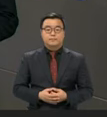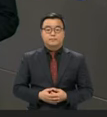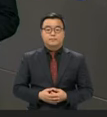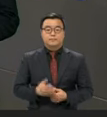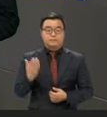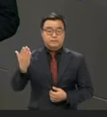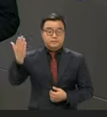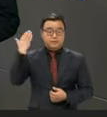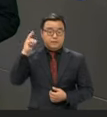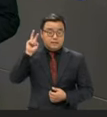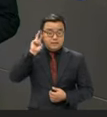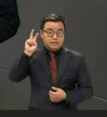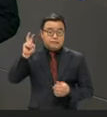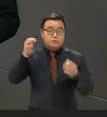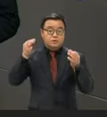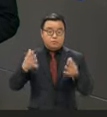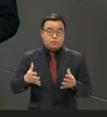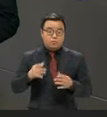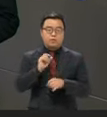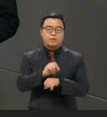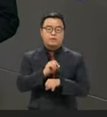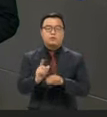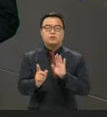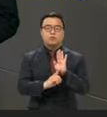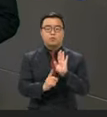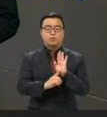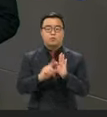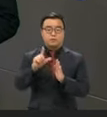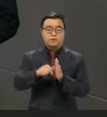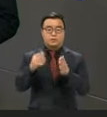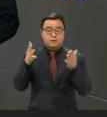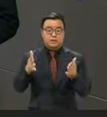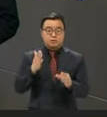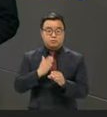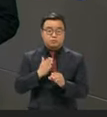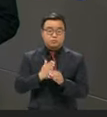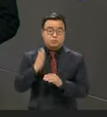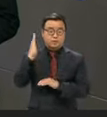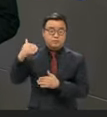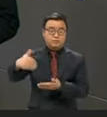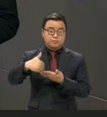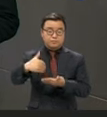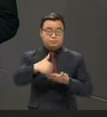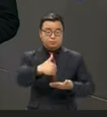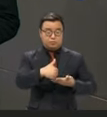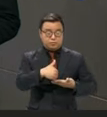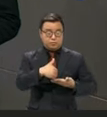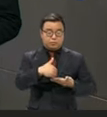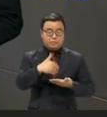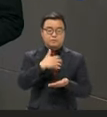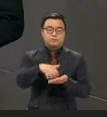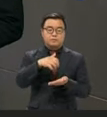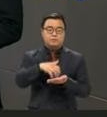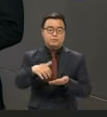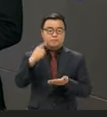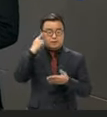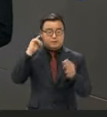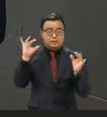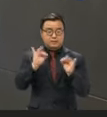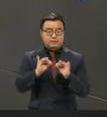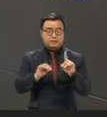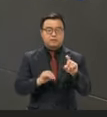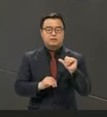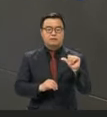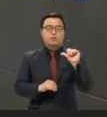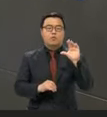지난 20일간의 행정예고 기간 동안 교육부에 접수된 의견 수합 현황입니다. 제출 인원수 기준으로 찬성이 15만